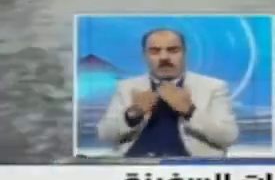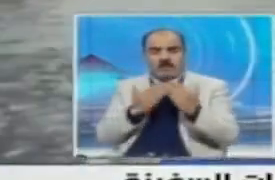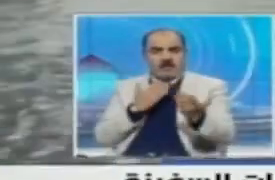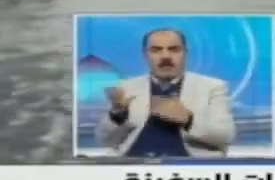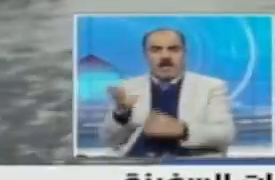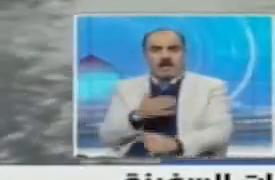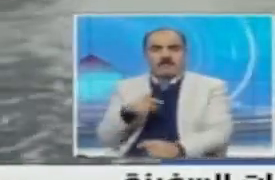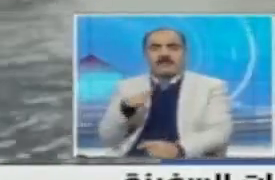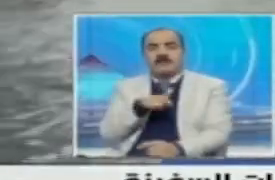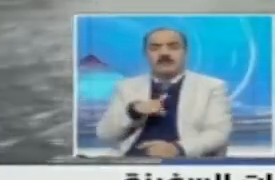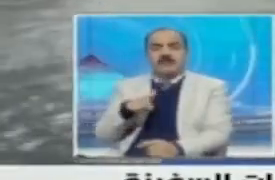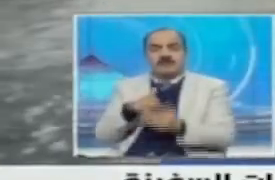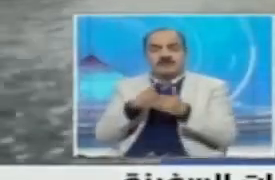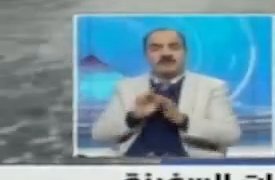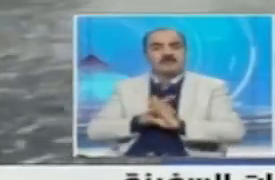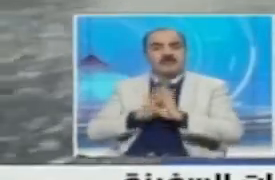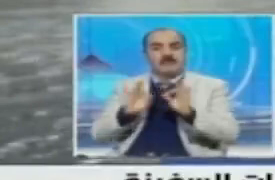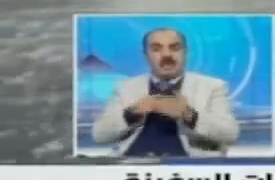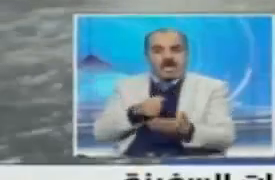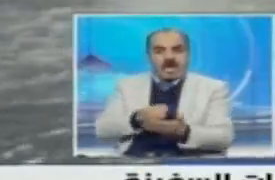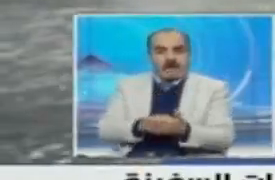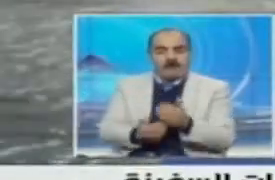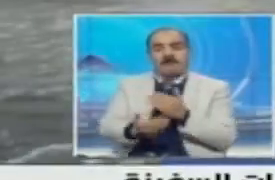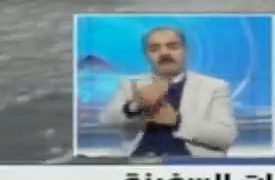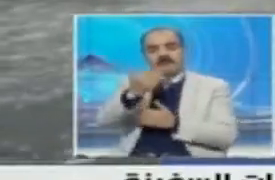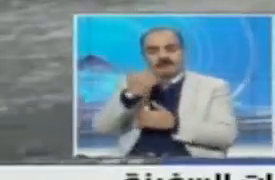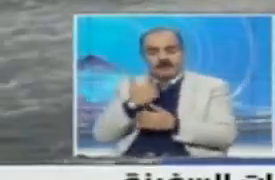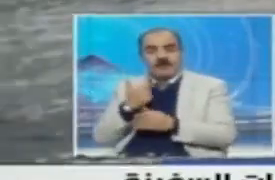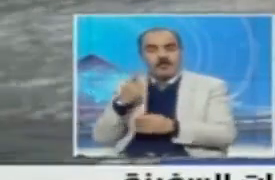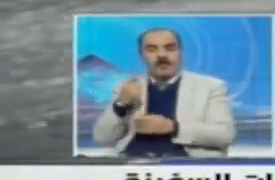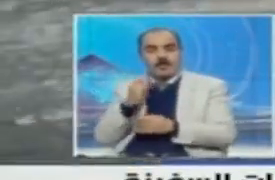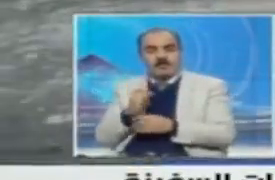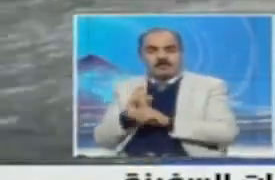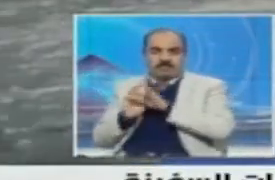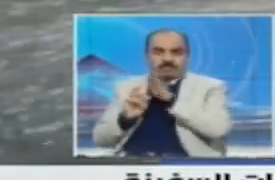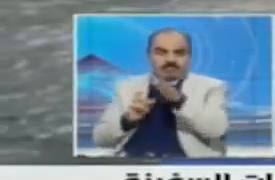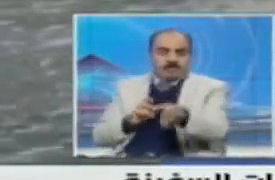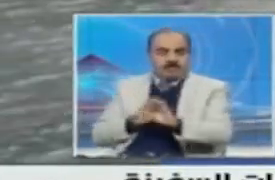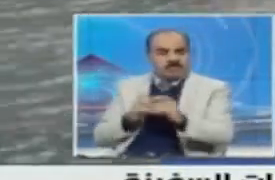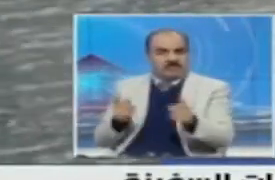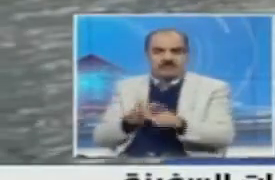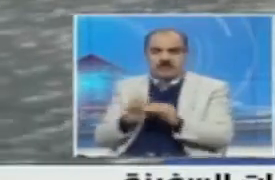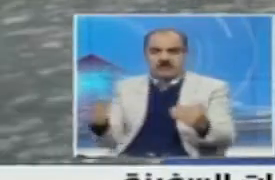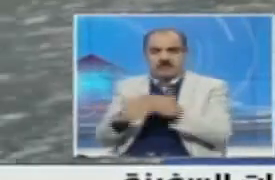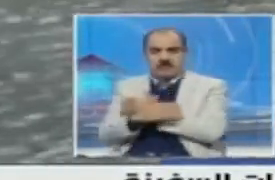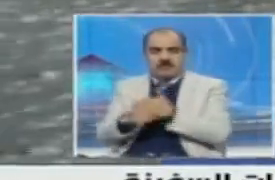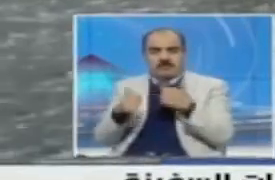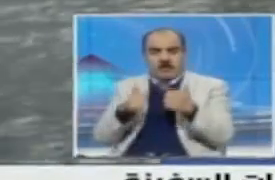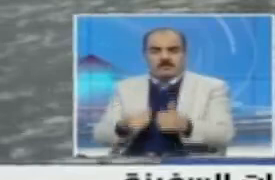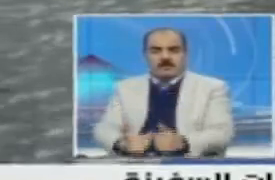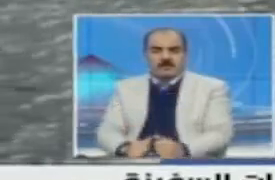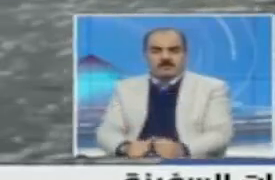عملية دخول 26 سفينة من قافلة الجنوب، وتم عبور 51 سفينة من